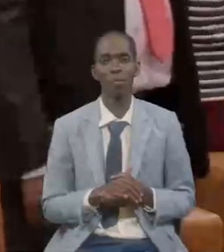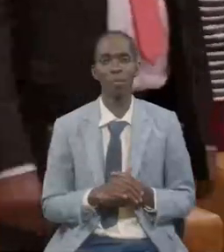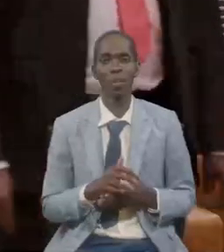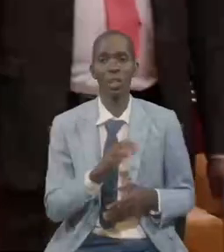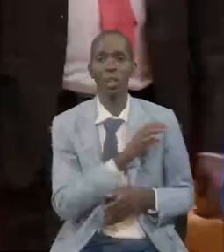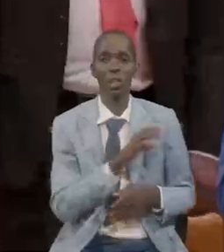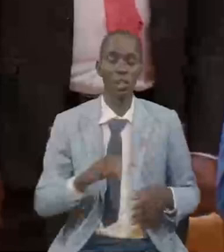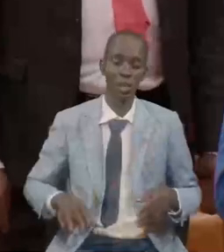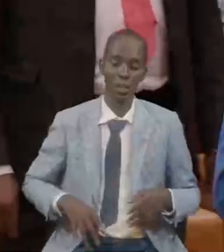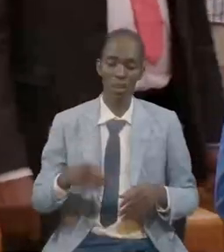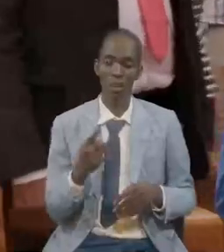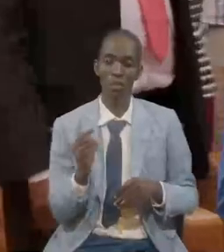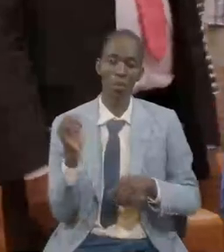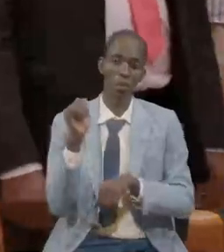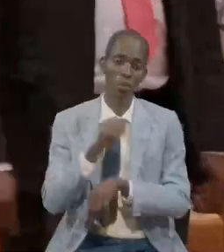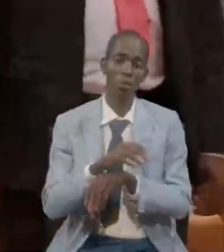Christ,